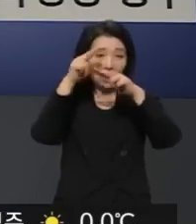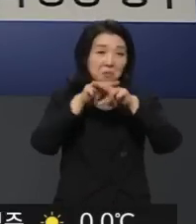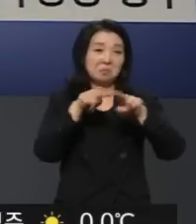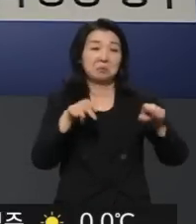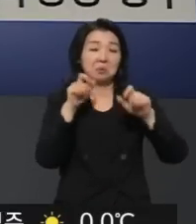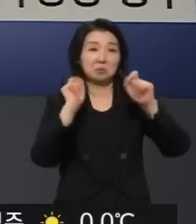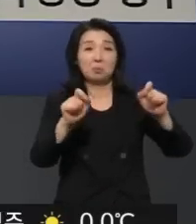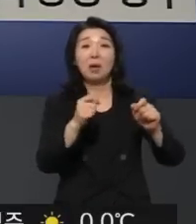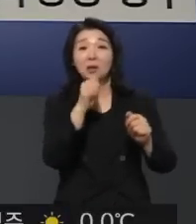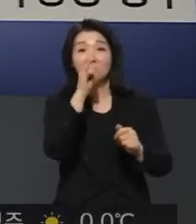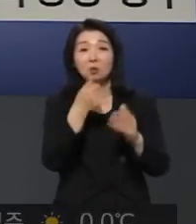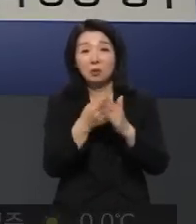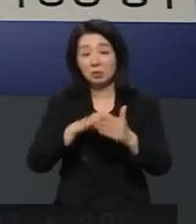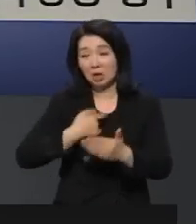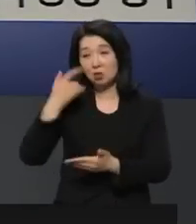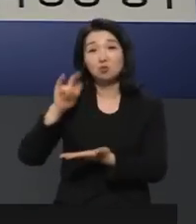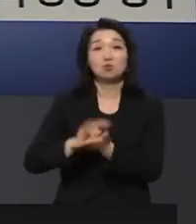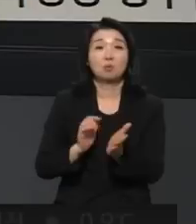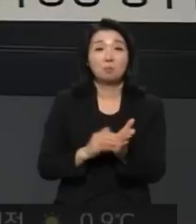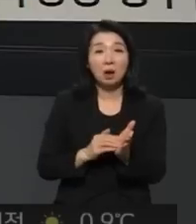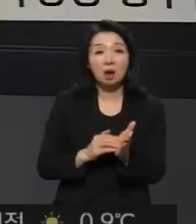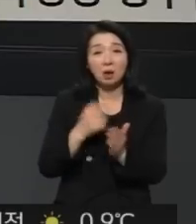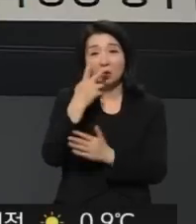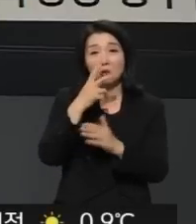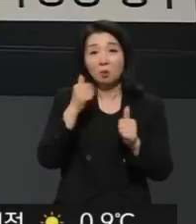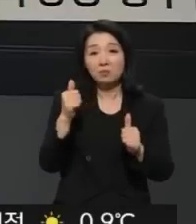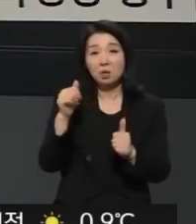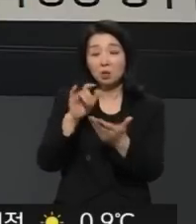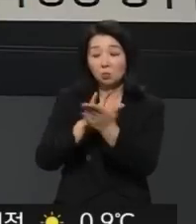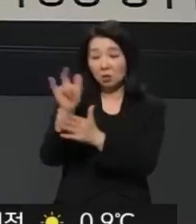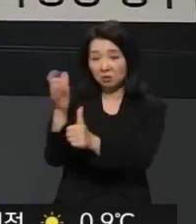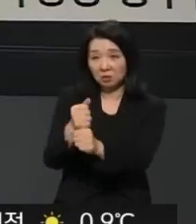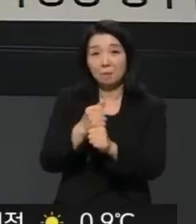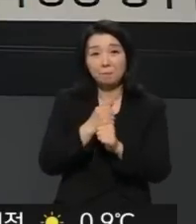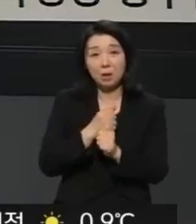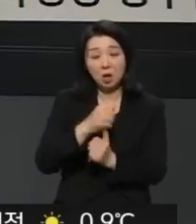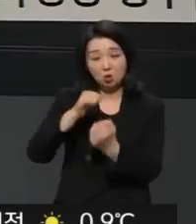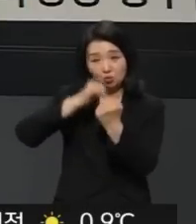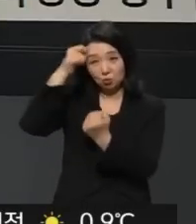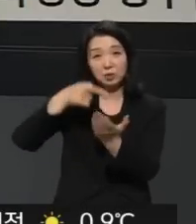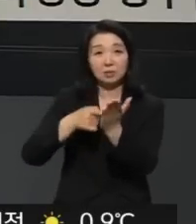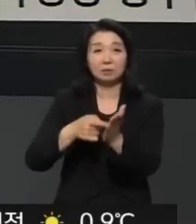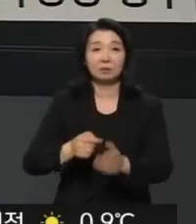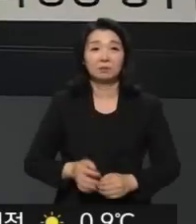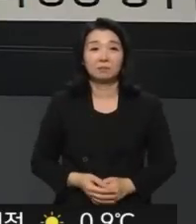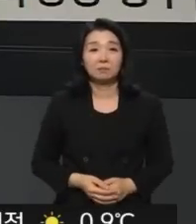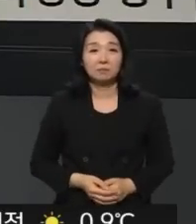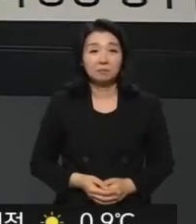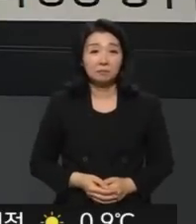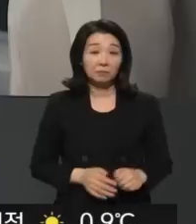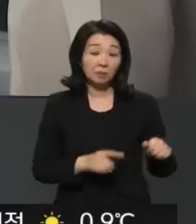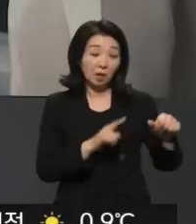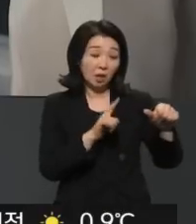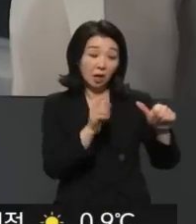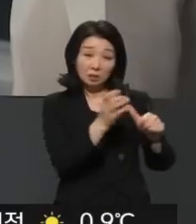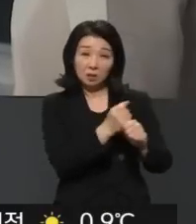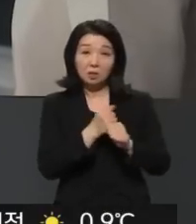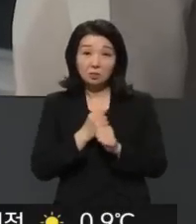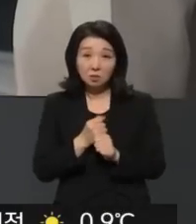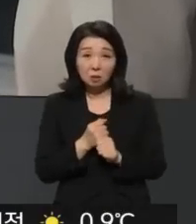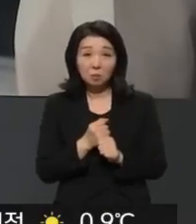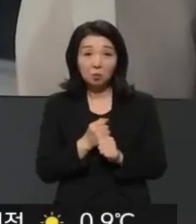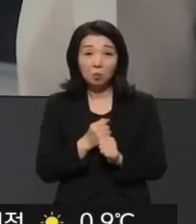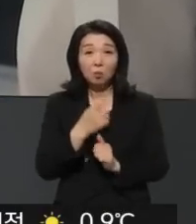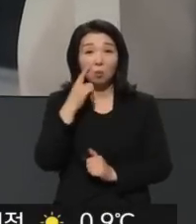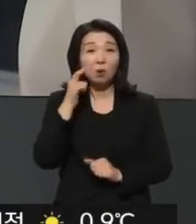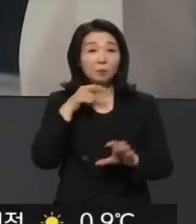자진 귀국했고 검찰은 공항에서 체포해 바로 구속영장까지 오늘 청구했습니다. 이 A씨의 체포 소식은